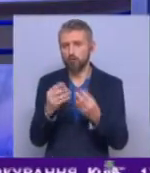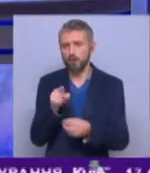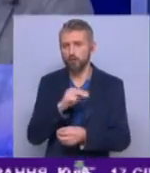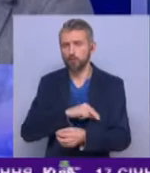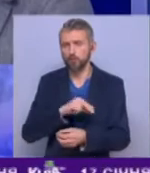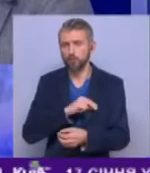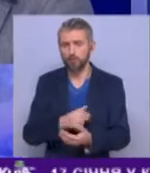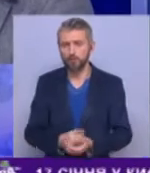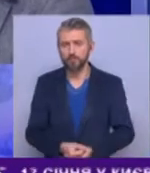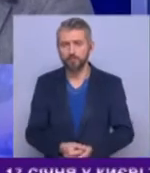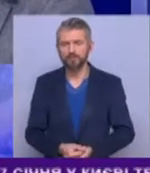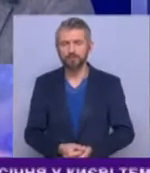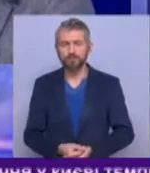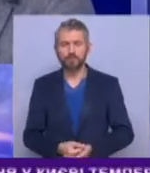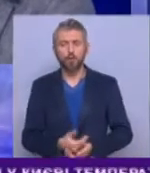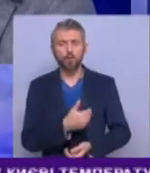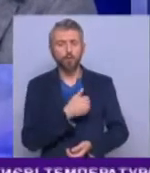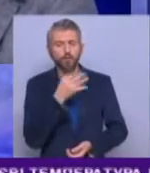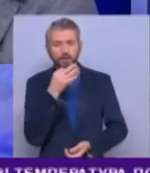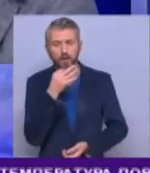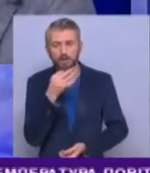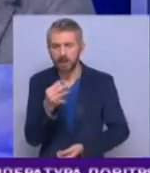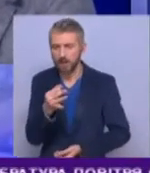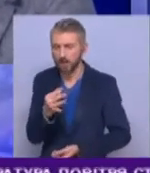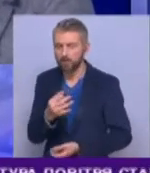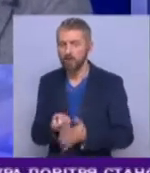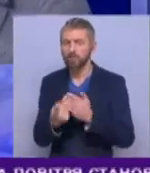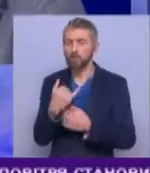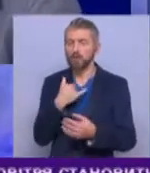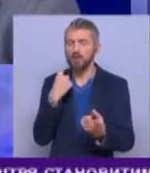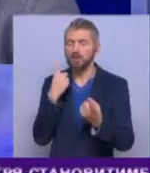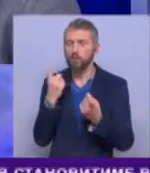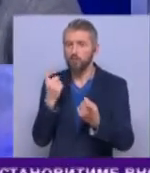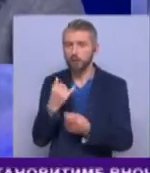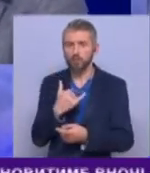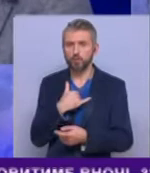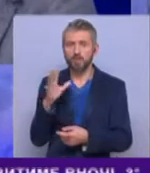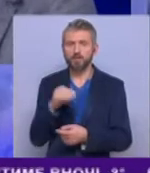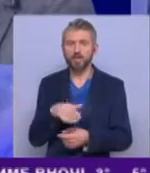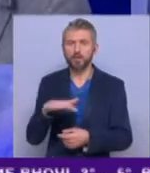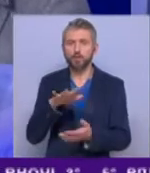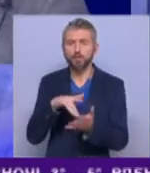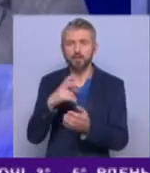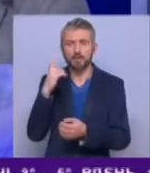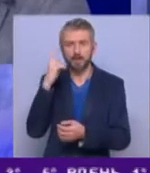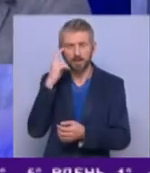працює. Ну, так мені здається. Ні? Хочу сказати, пані Ірино, звідки в нас ця інформація. У нас вся територія міста